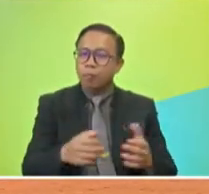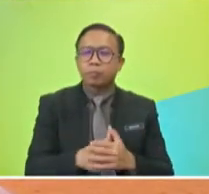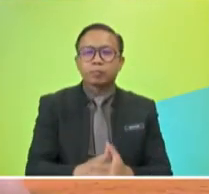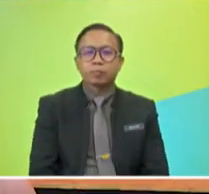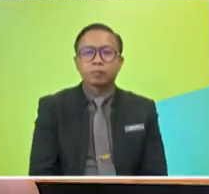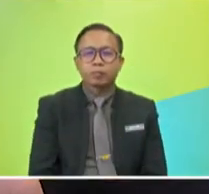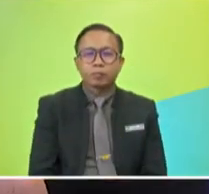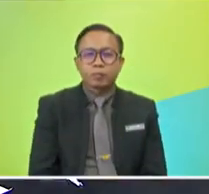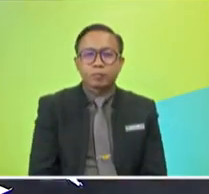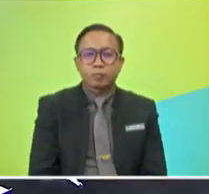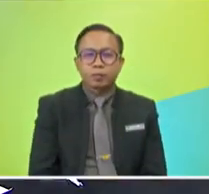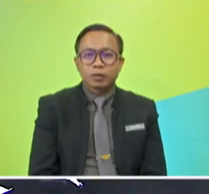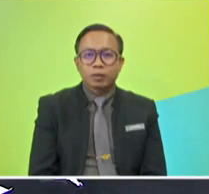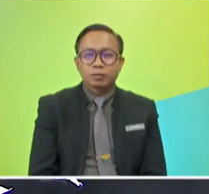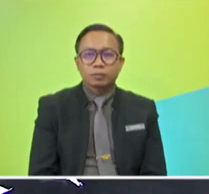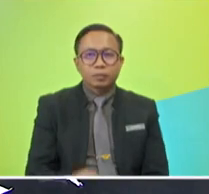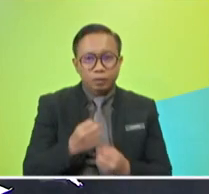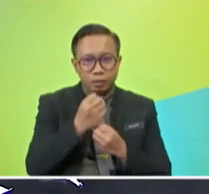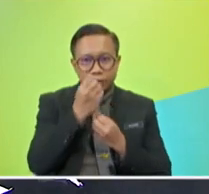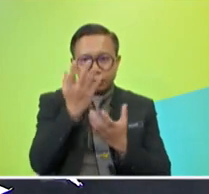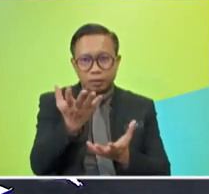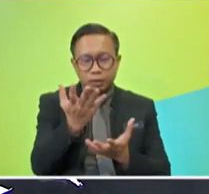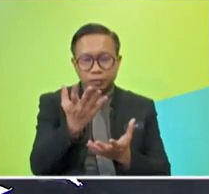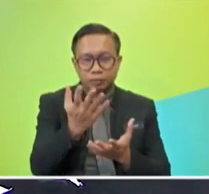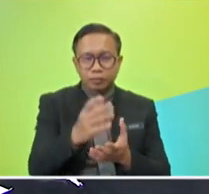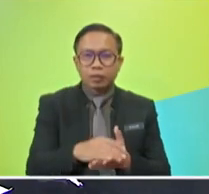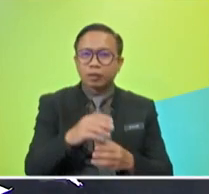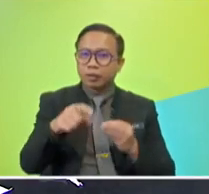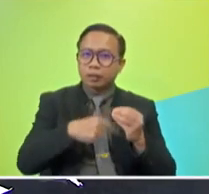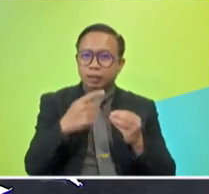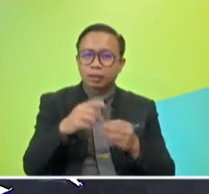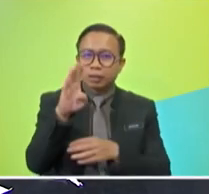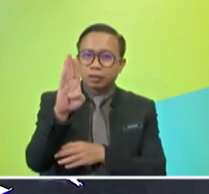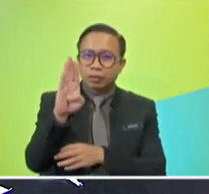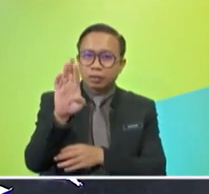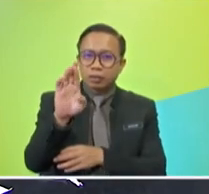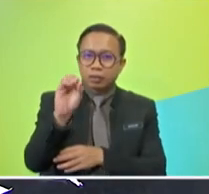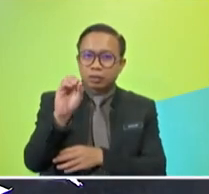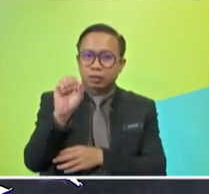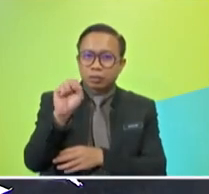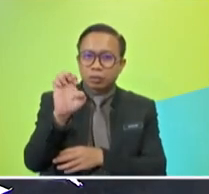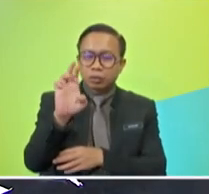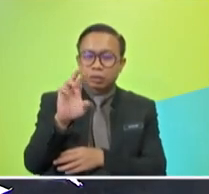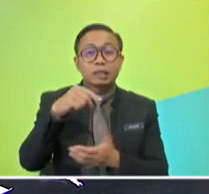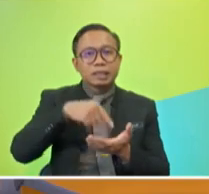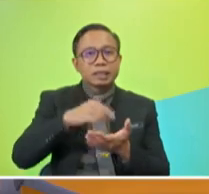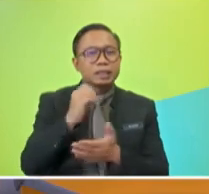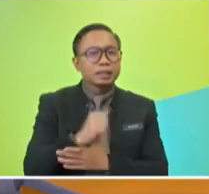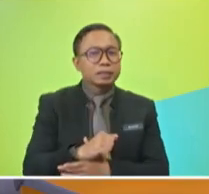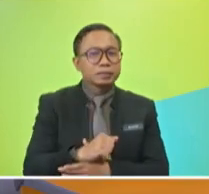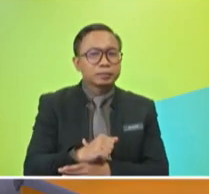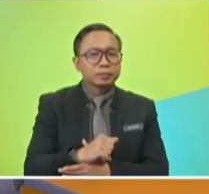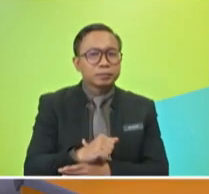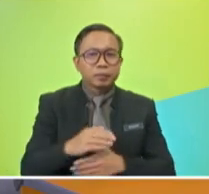cikguk oke saya Tenangkan eee berkaitan browser tersebut ya ini adalah mmm